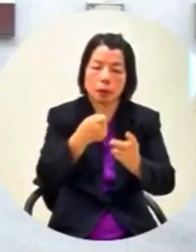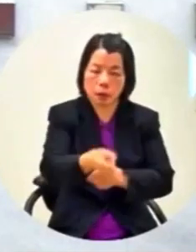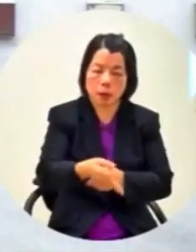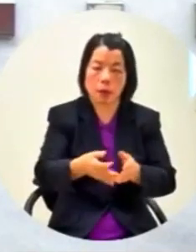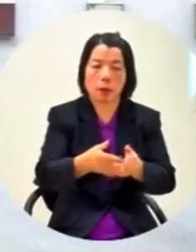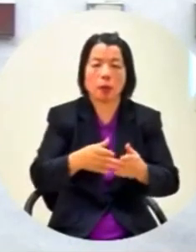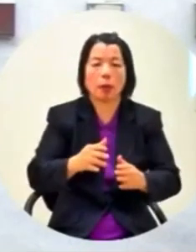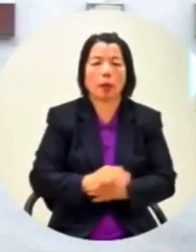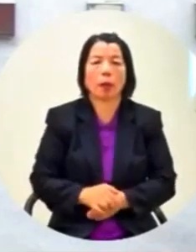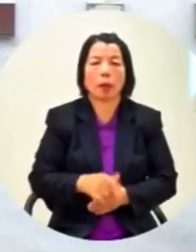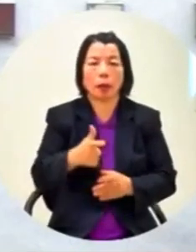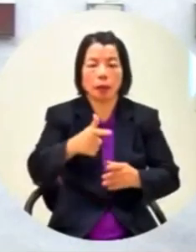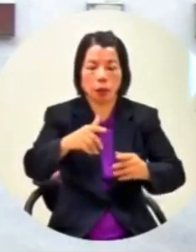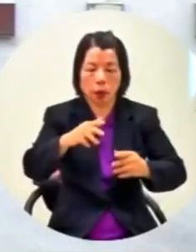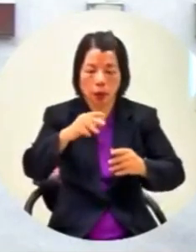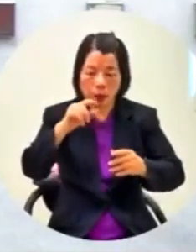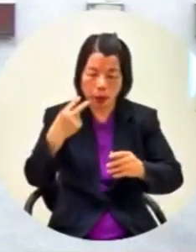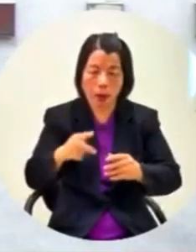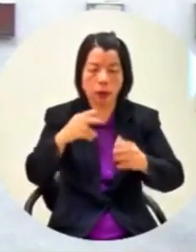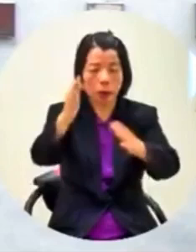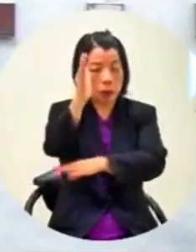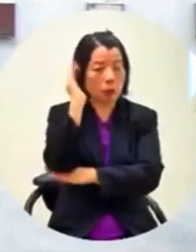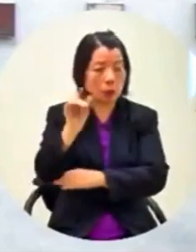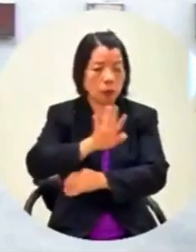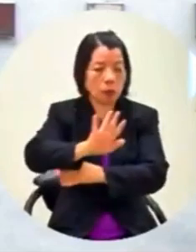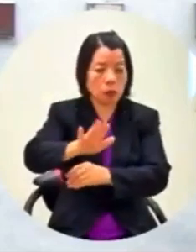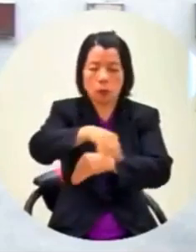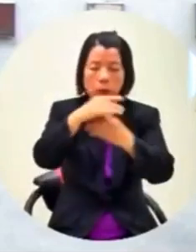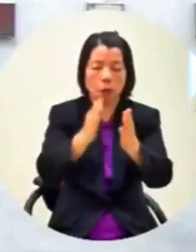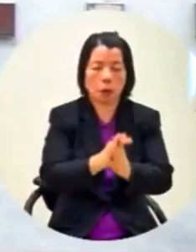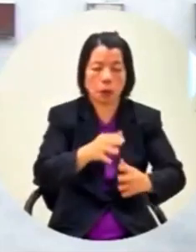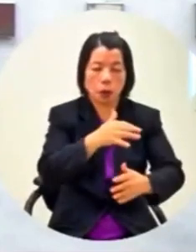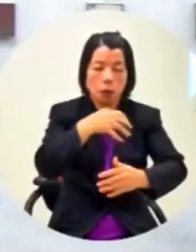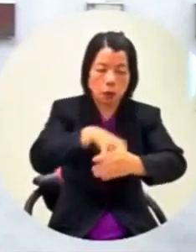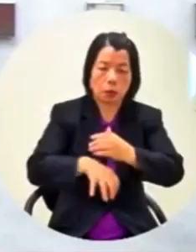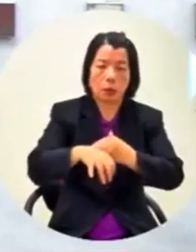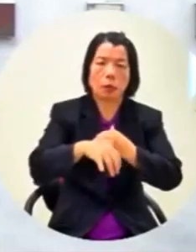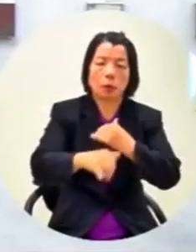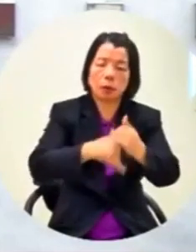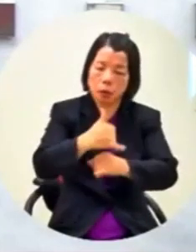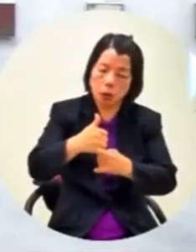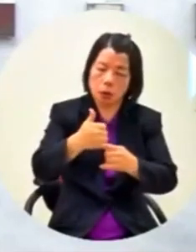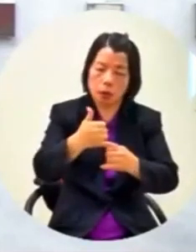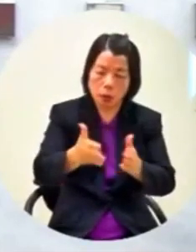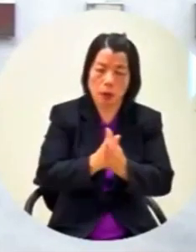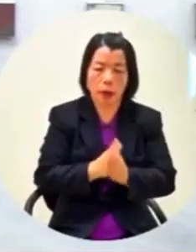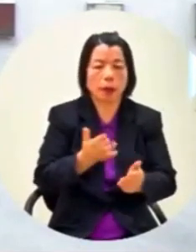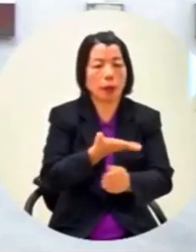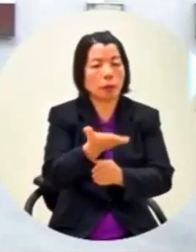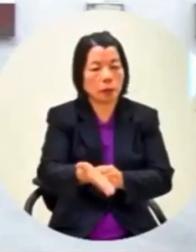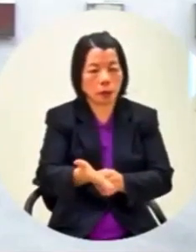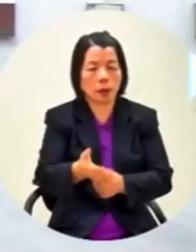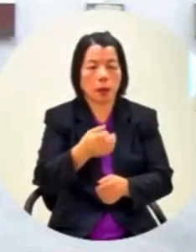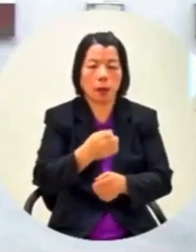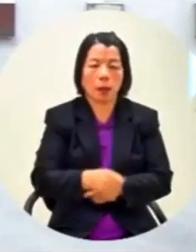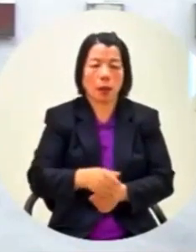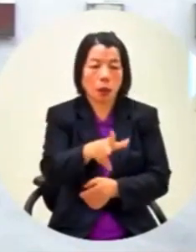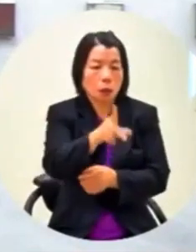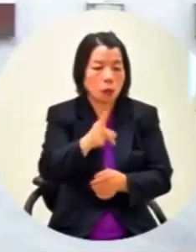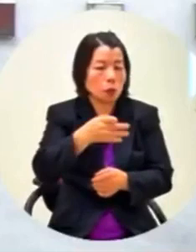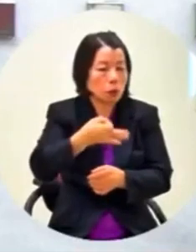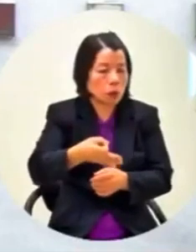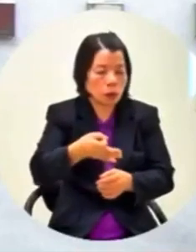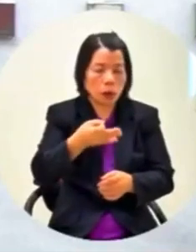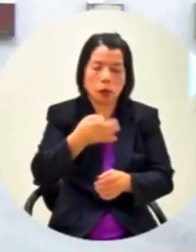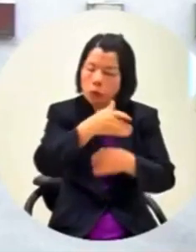会产产地等空间，我们给予优惠的租金、缓缴等